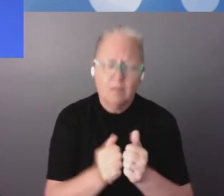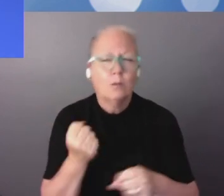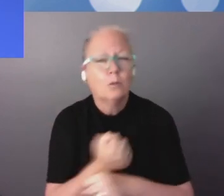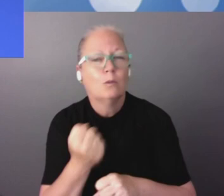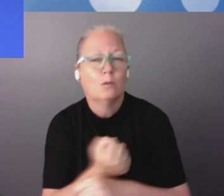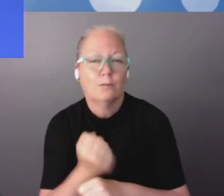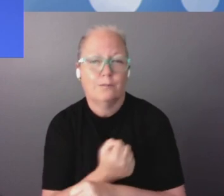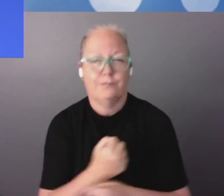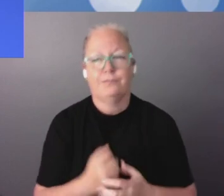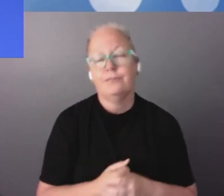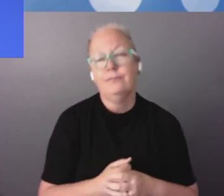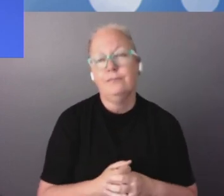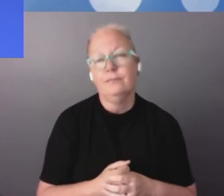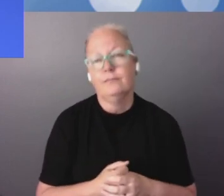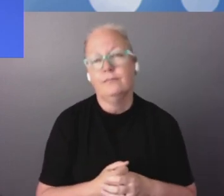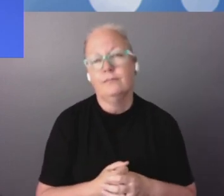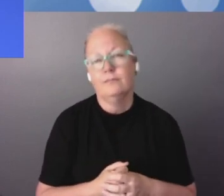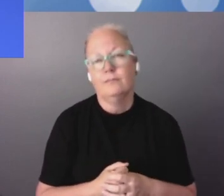100年以前有一个垄断，